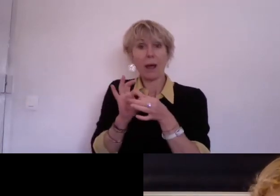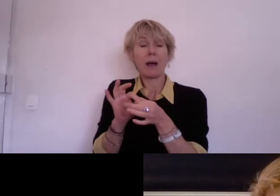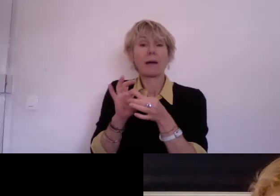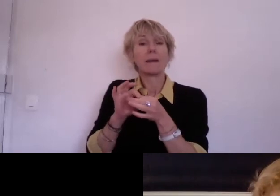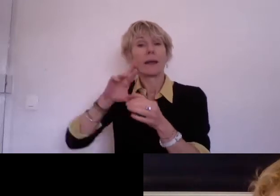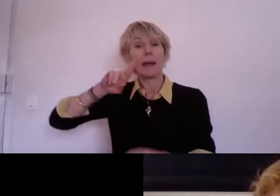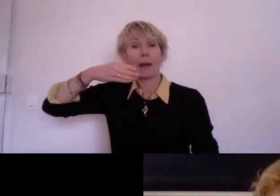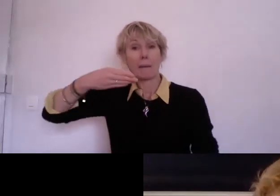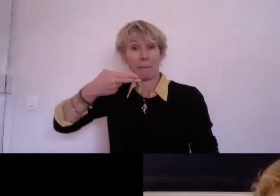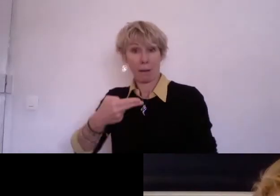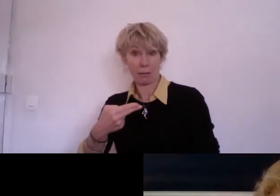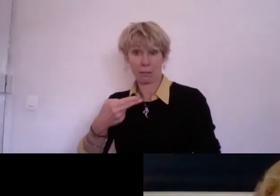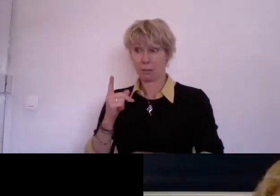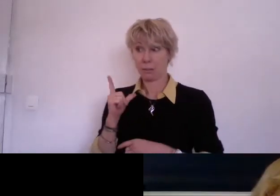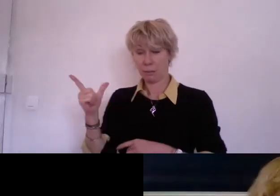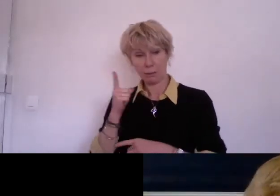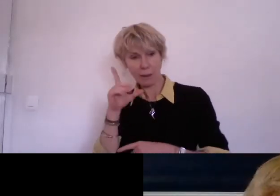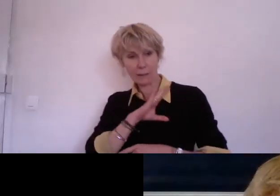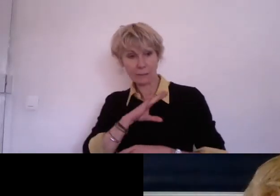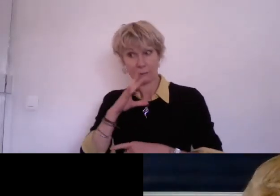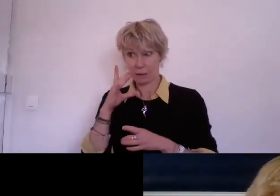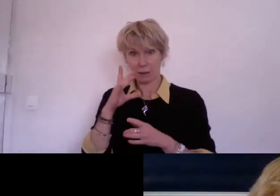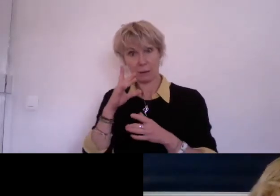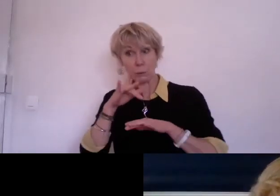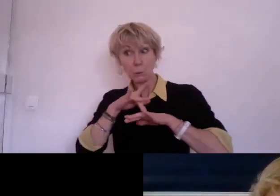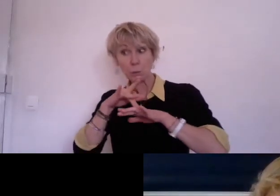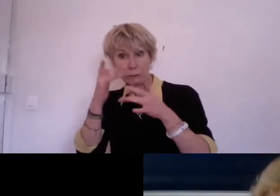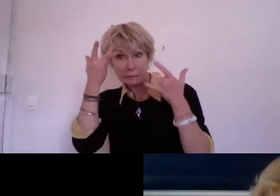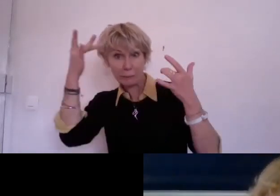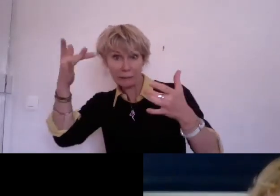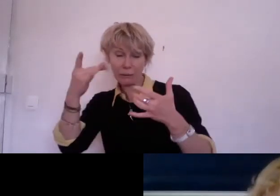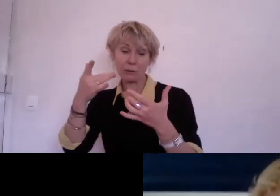On parlait de la qualité de l'intervention tout à l'heure.